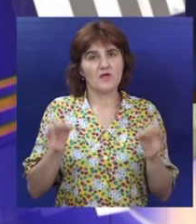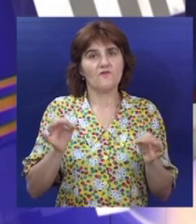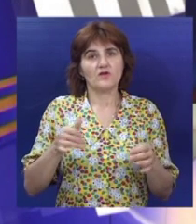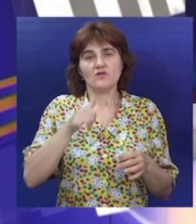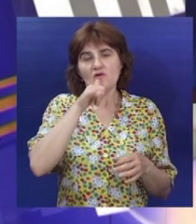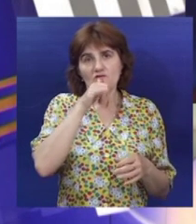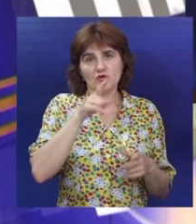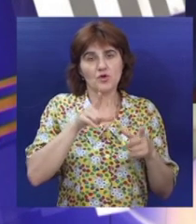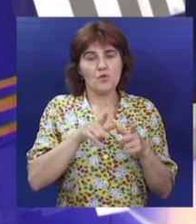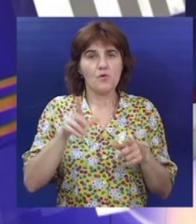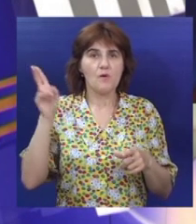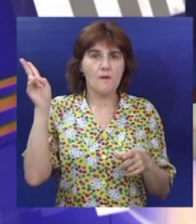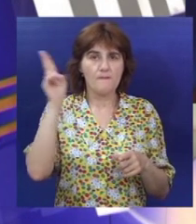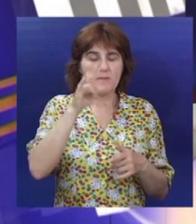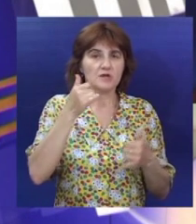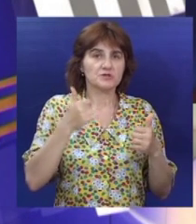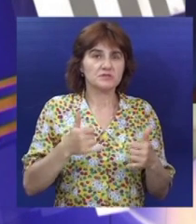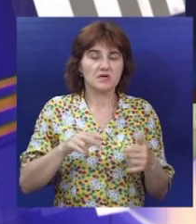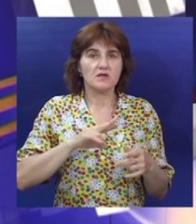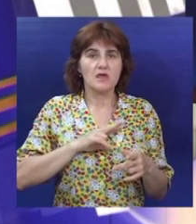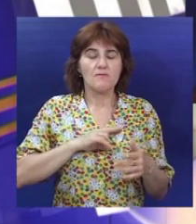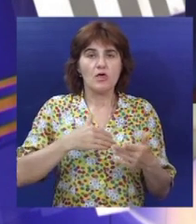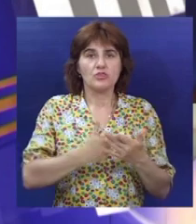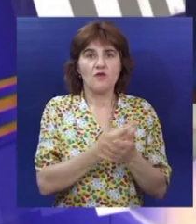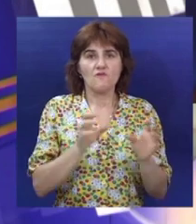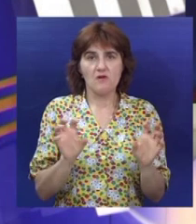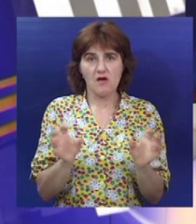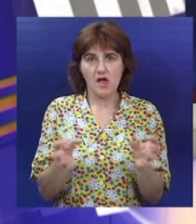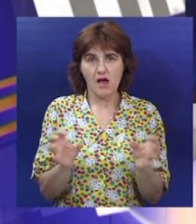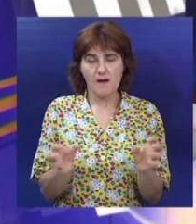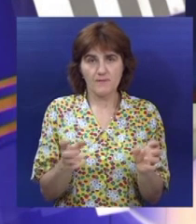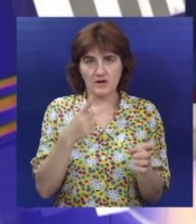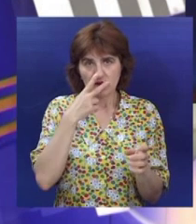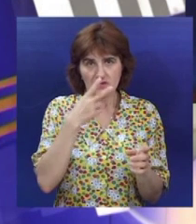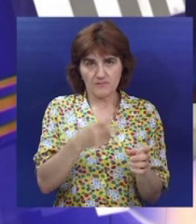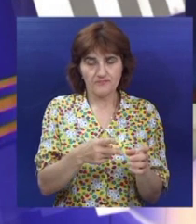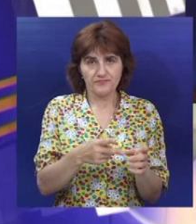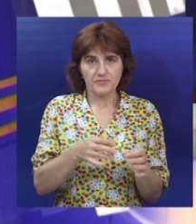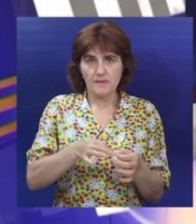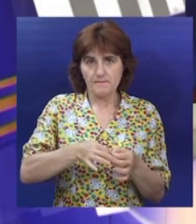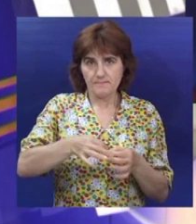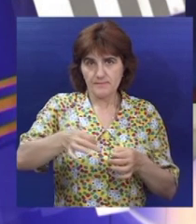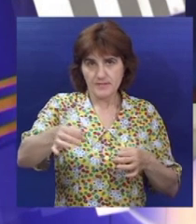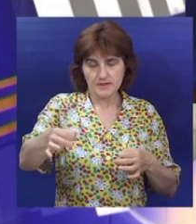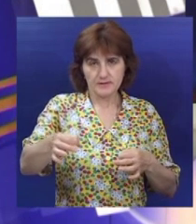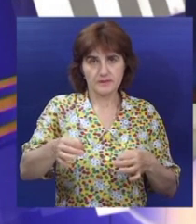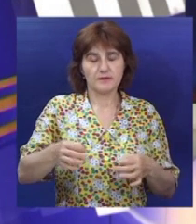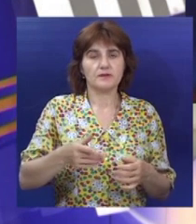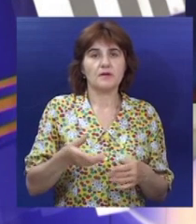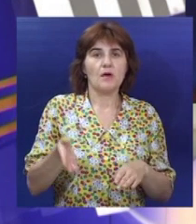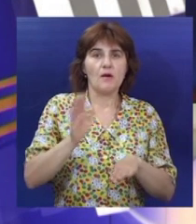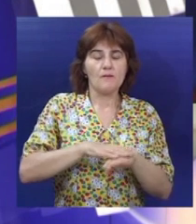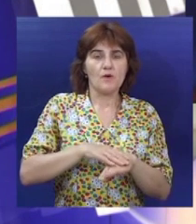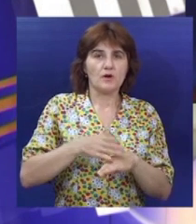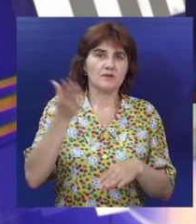Kvalitet vode u jezeru Palić će se od sada meriti pomoću novog multiparametarskog portable aparata. Pored